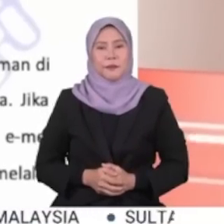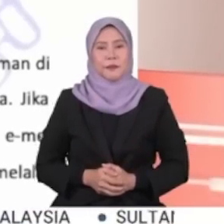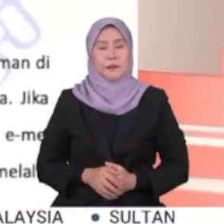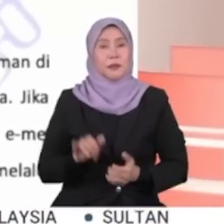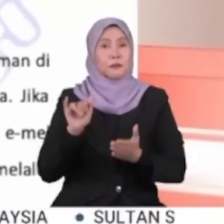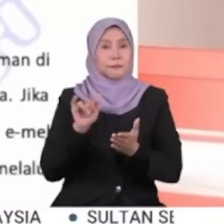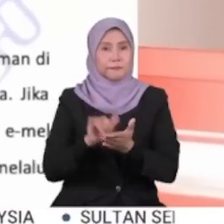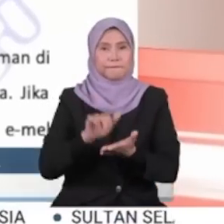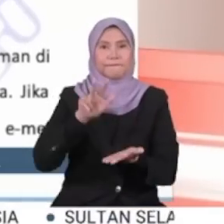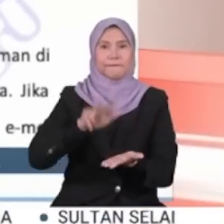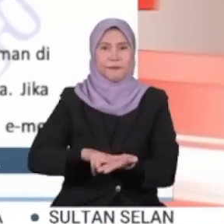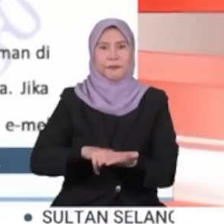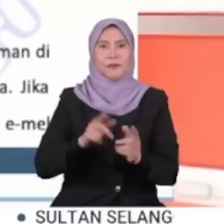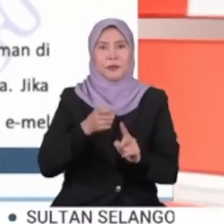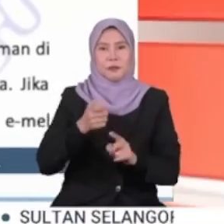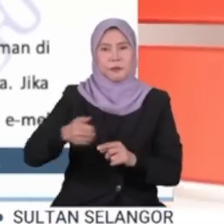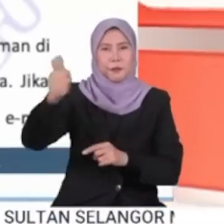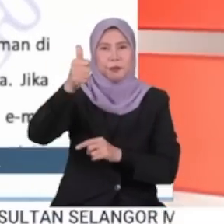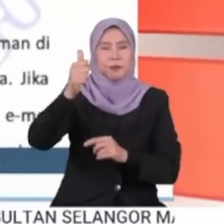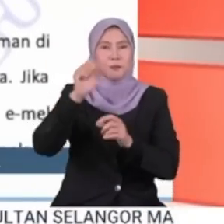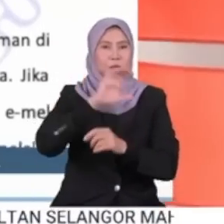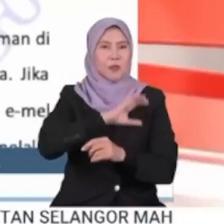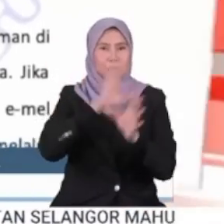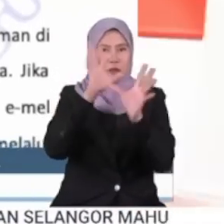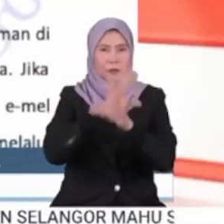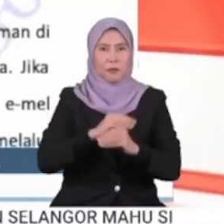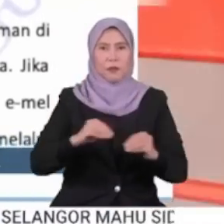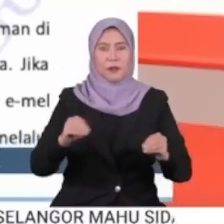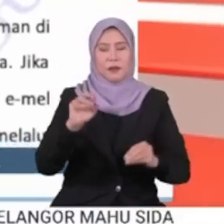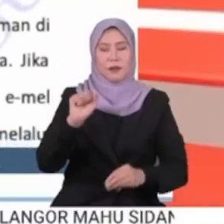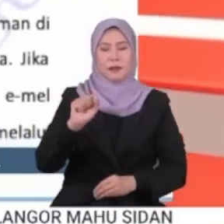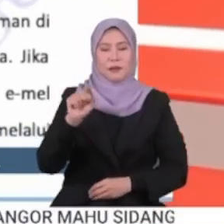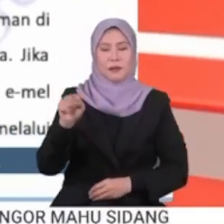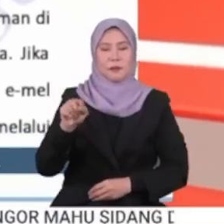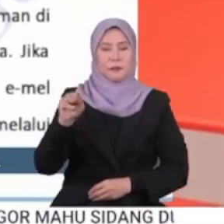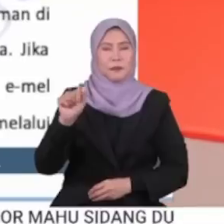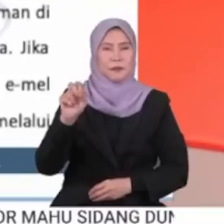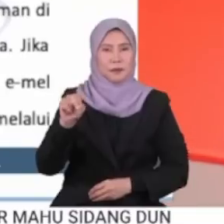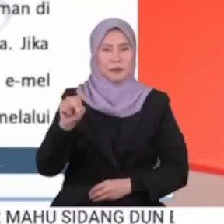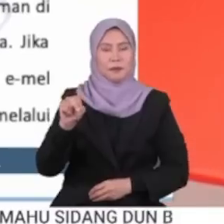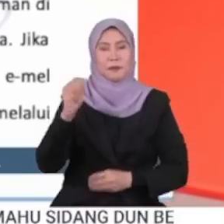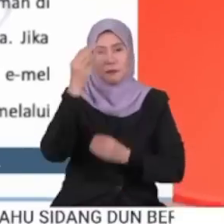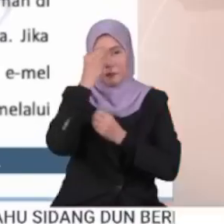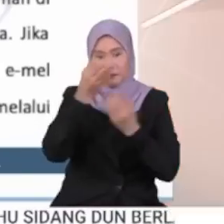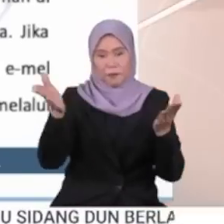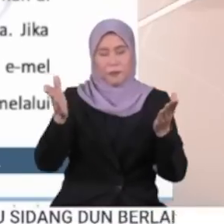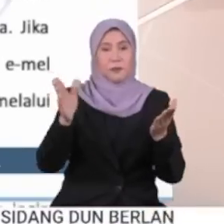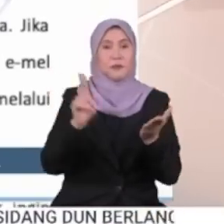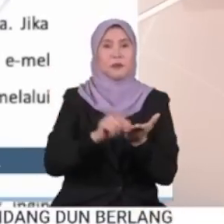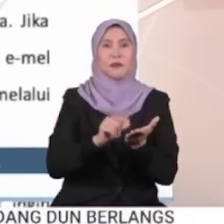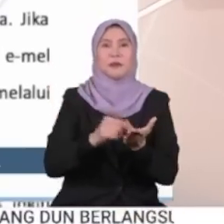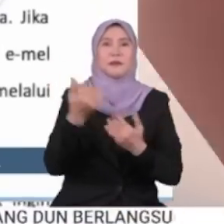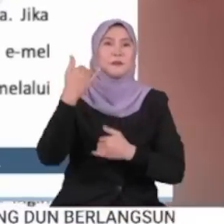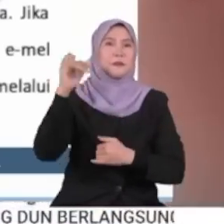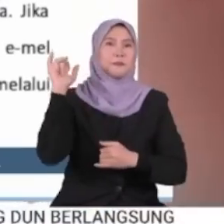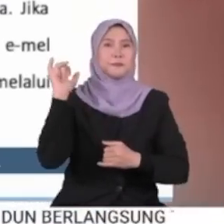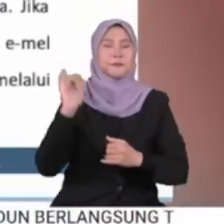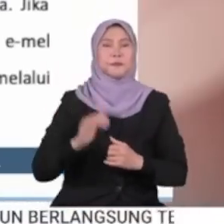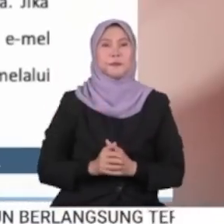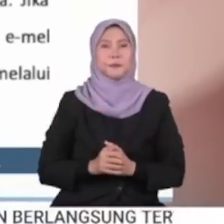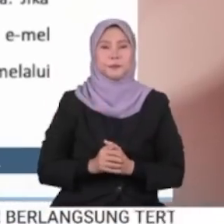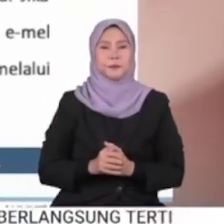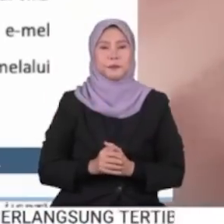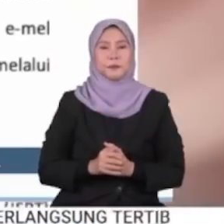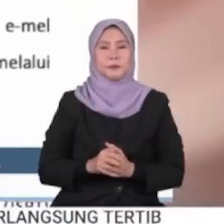Perkara tersebut disahkan Pesuruh Jaya Polis Sarawak Datuk Muhammad Azman Ahmad Sapri dalam kenyataan medianya semalam.